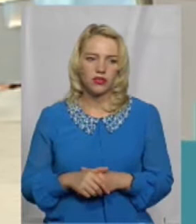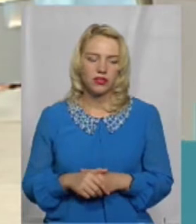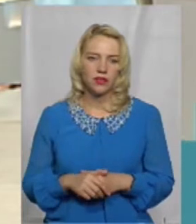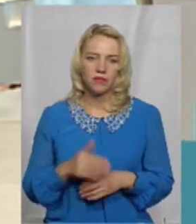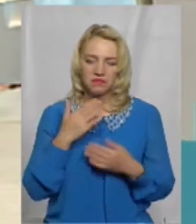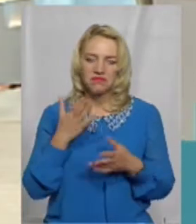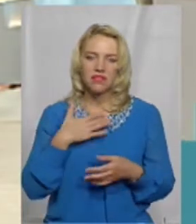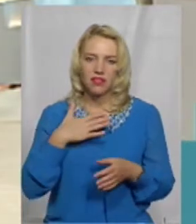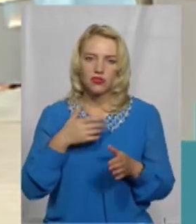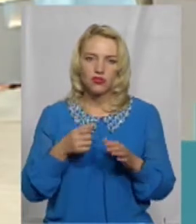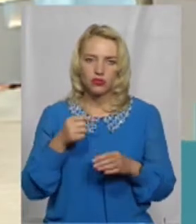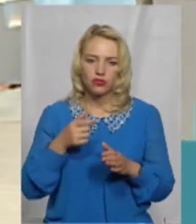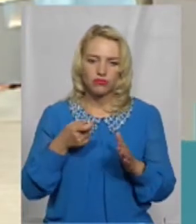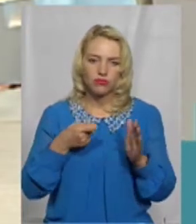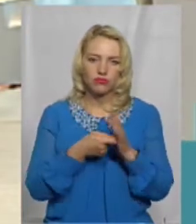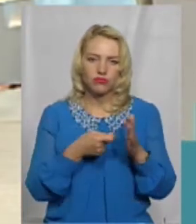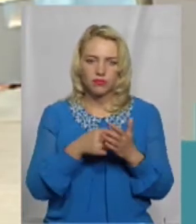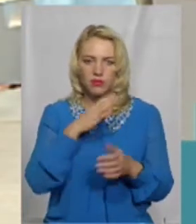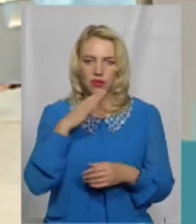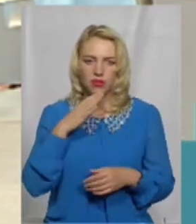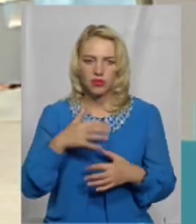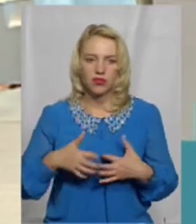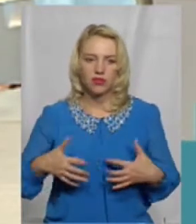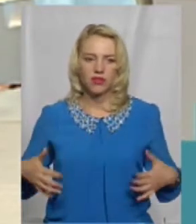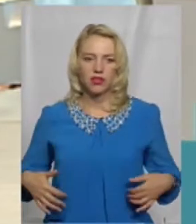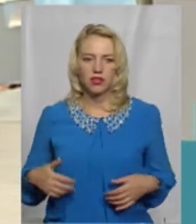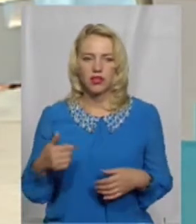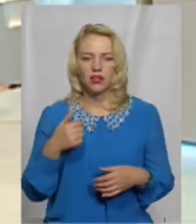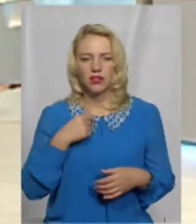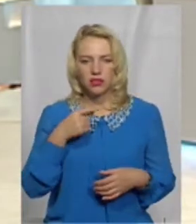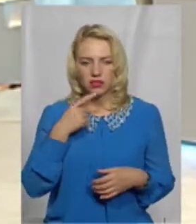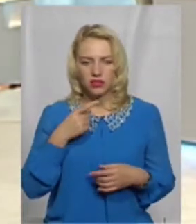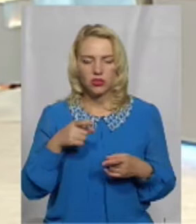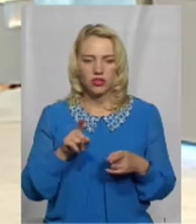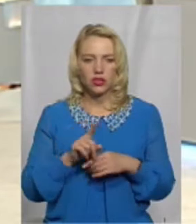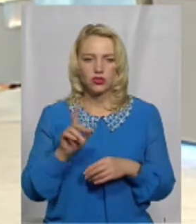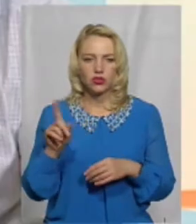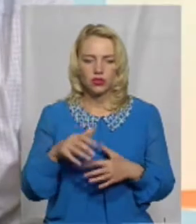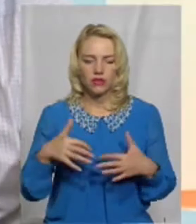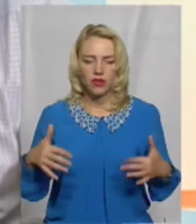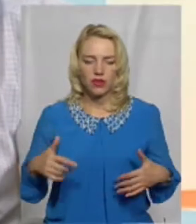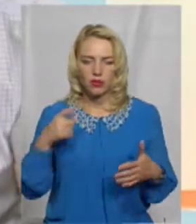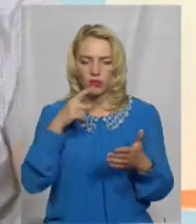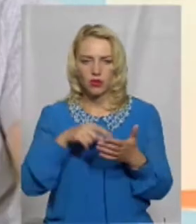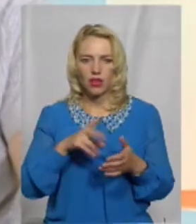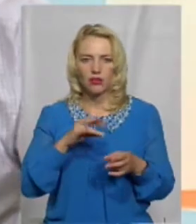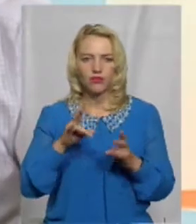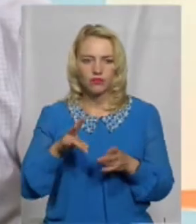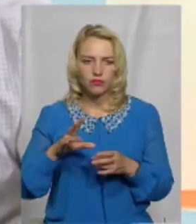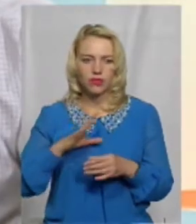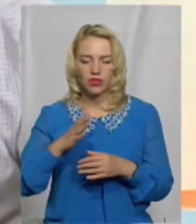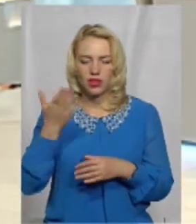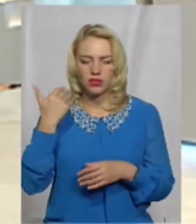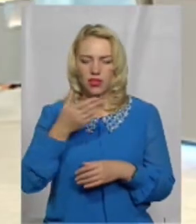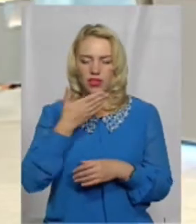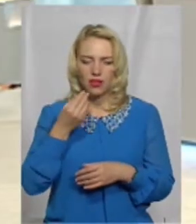перегодовуєте тварин? Ну, я, скажімо так, у нас тварини попадають в тяжких умов, що вони раніше і не мали і